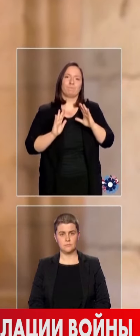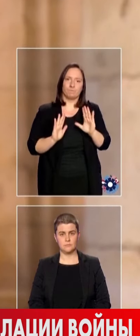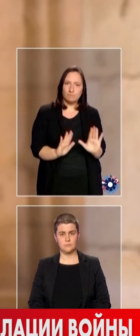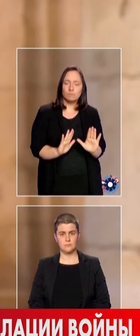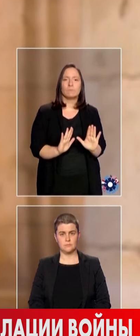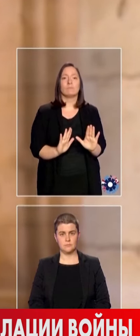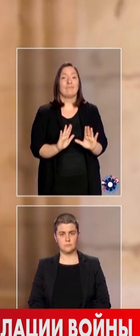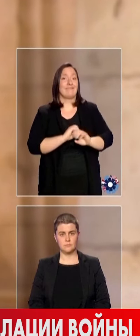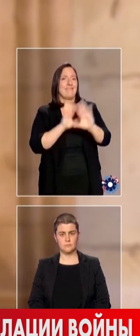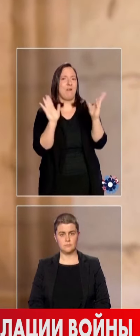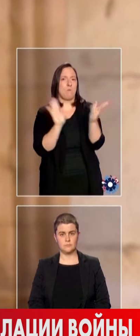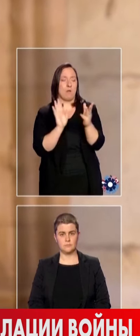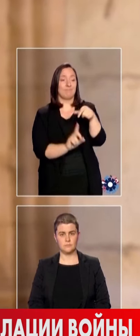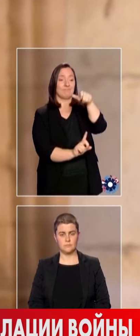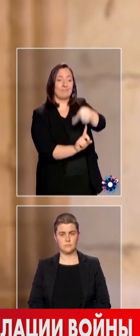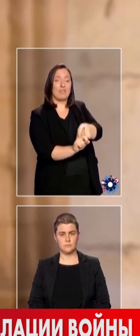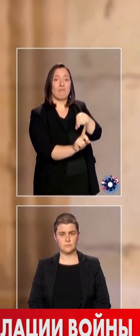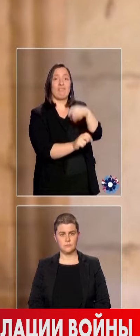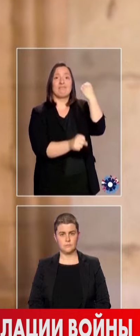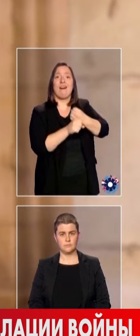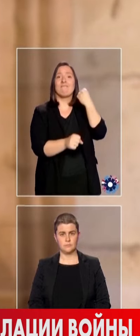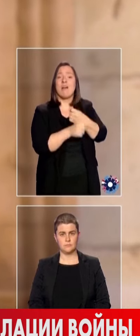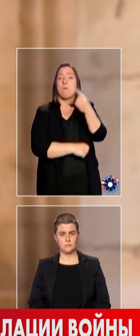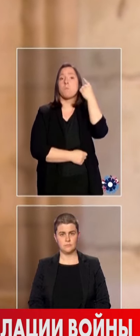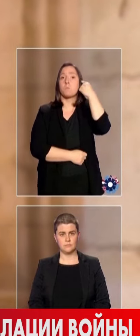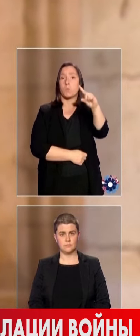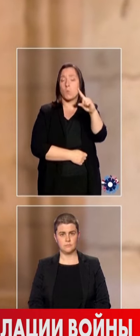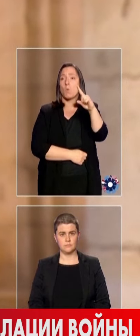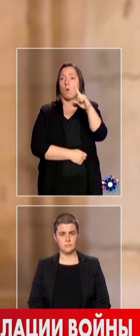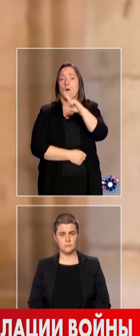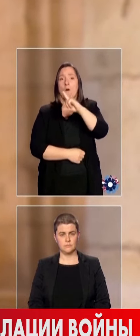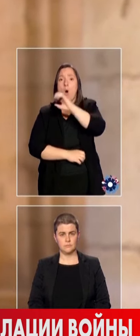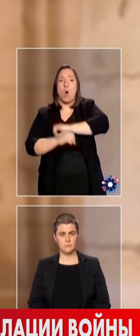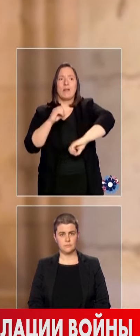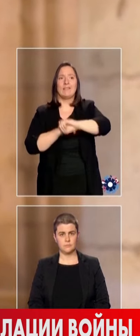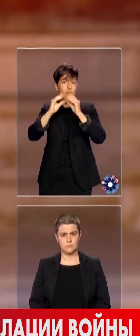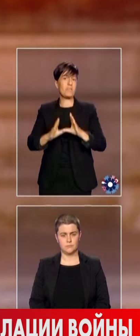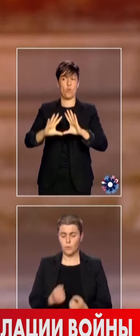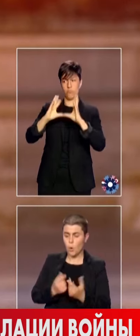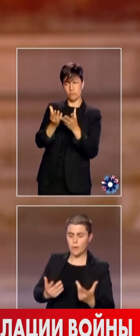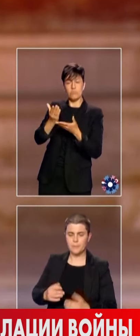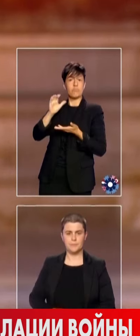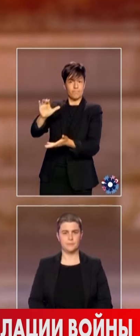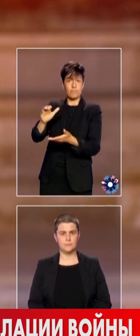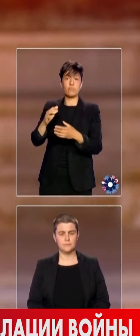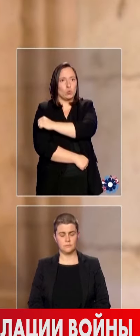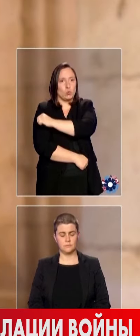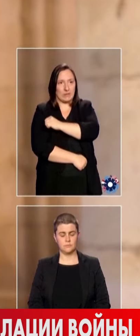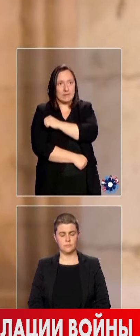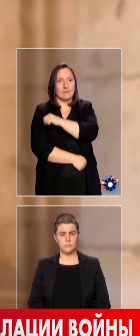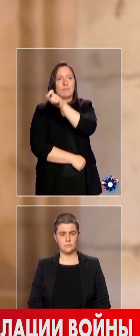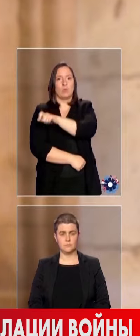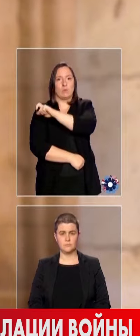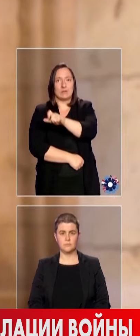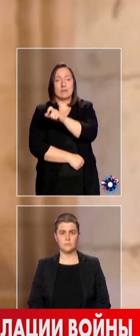легитимным собеседником, поскольку ордеры пока еще не выданы. «Бороться против Хамас, но делать это, соблюдая правила войны. Это то, к чему мы